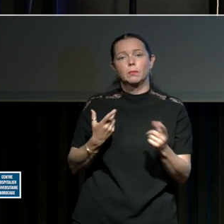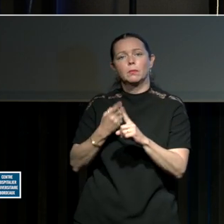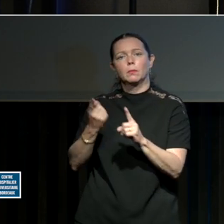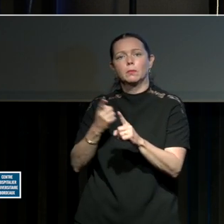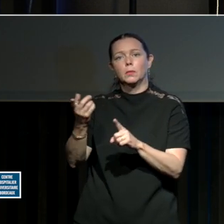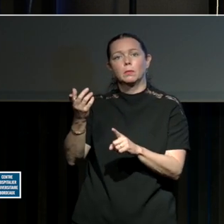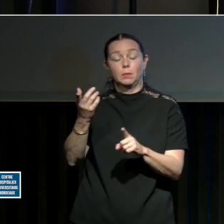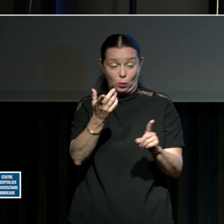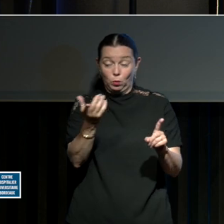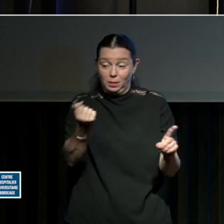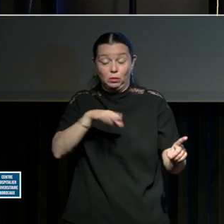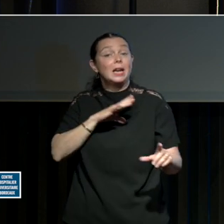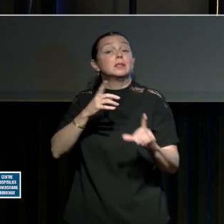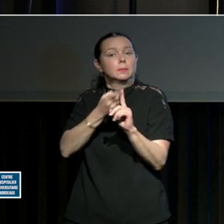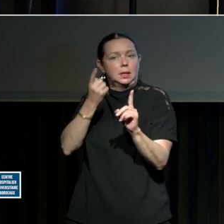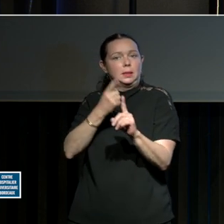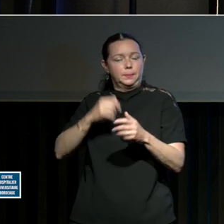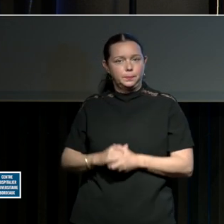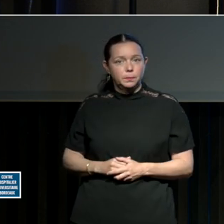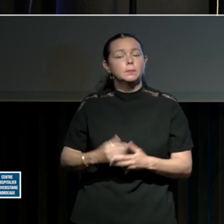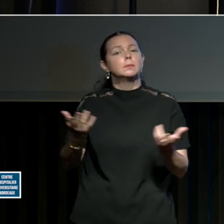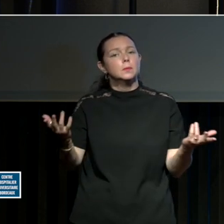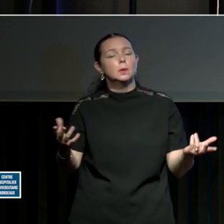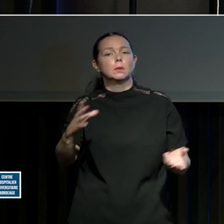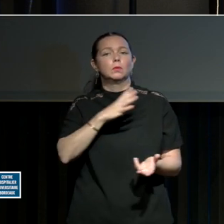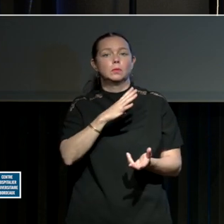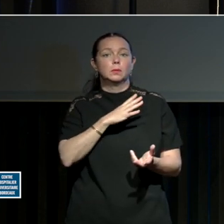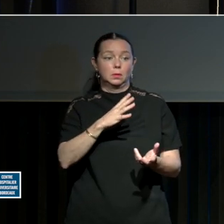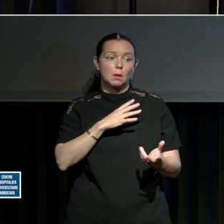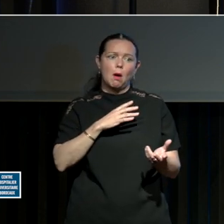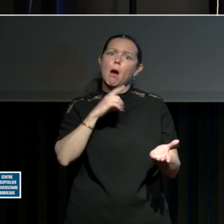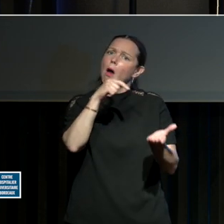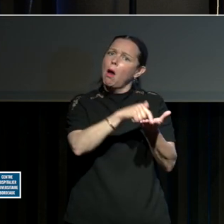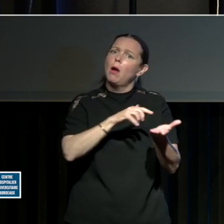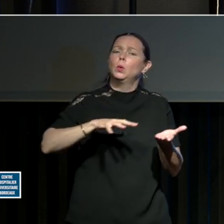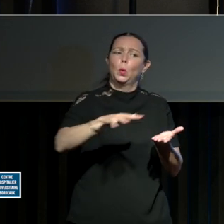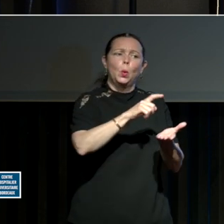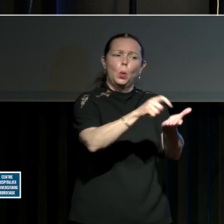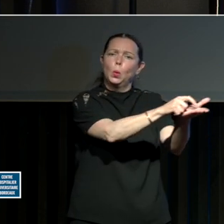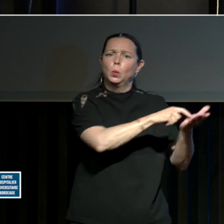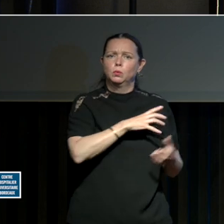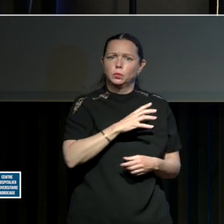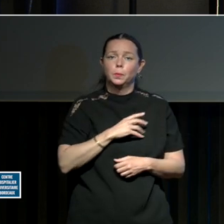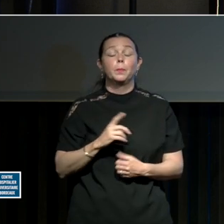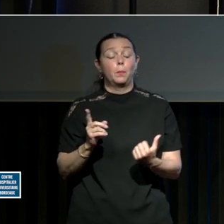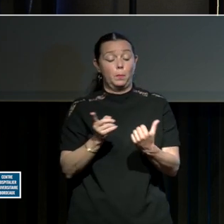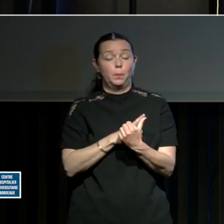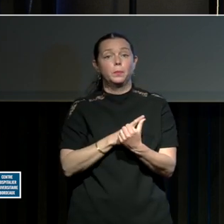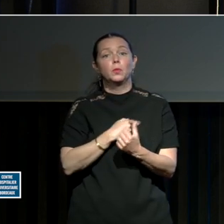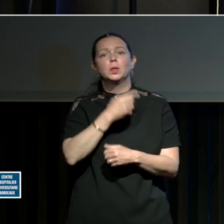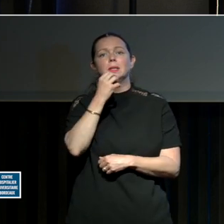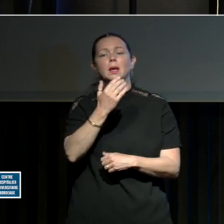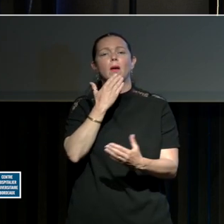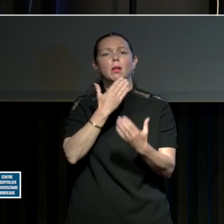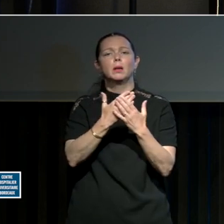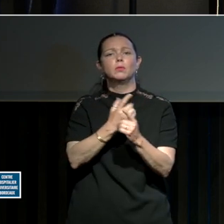charge spécialisée. Et il existe pour cela un certain nombre de, finalement, d'espaces dédiés. Donc, en premier lieu, il faut citer les